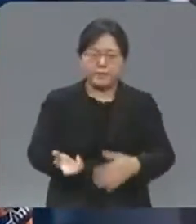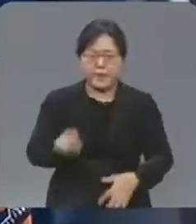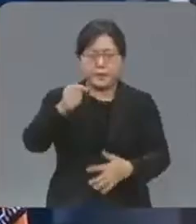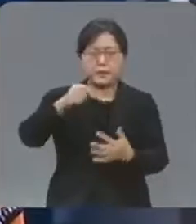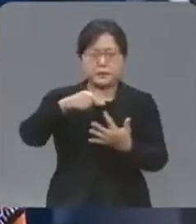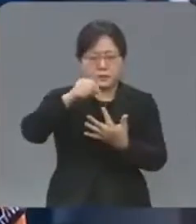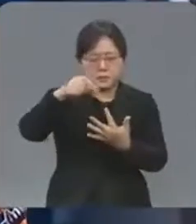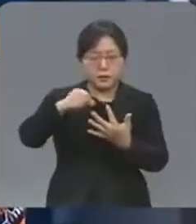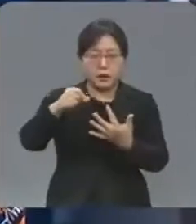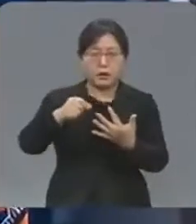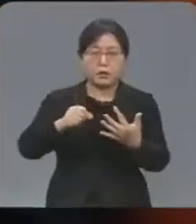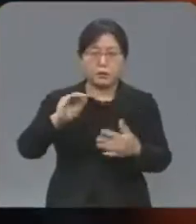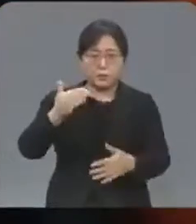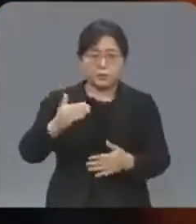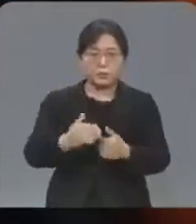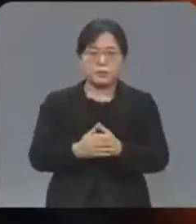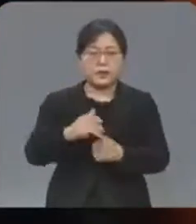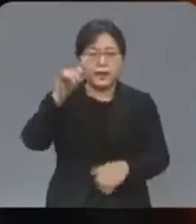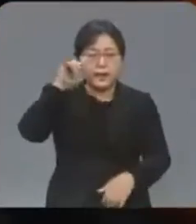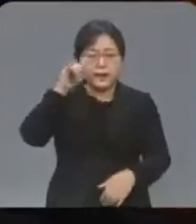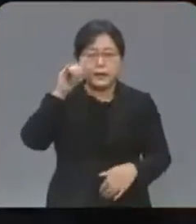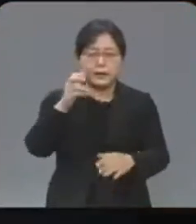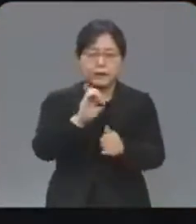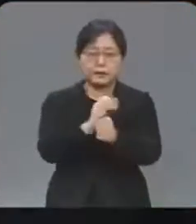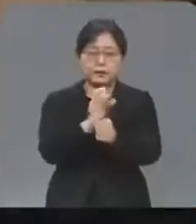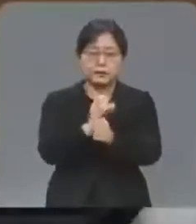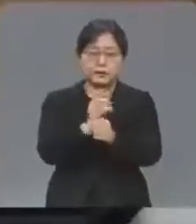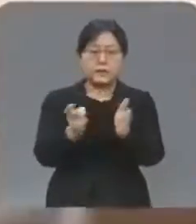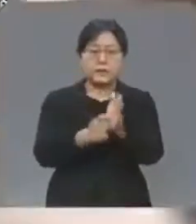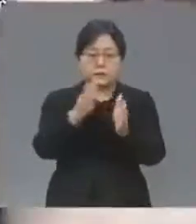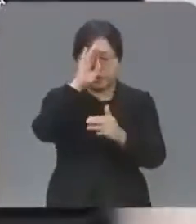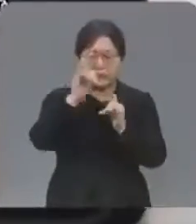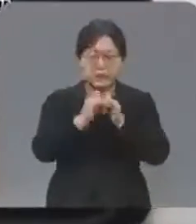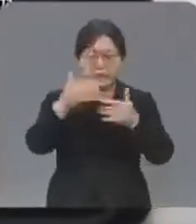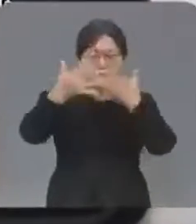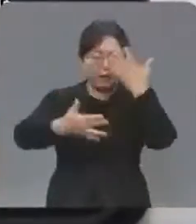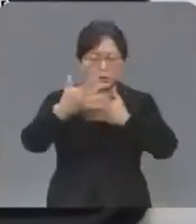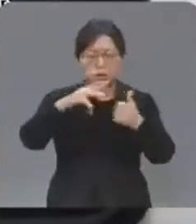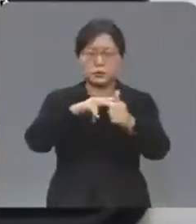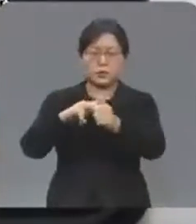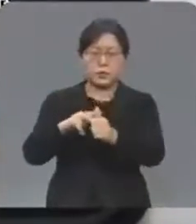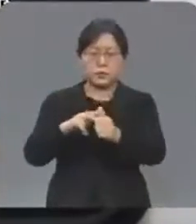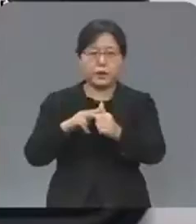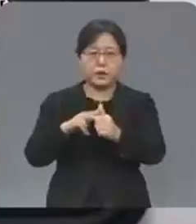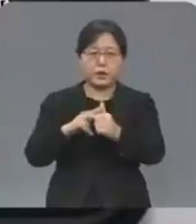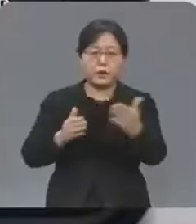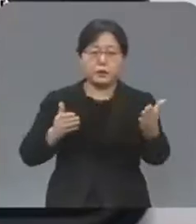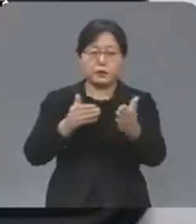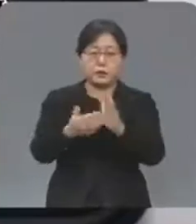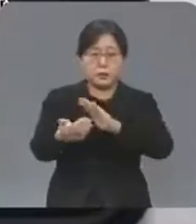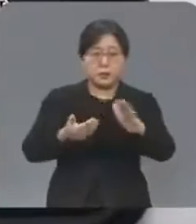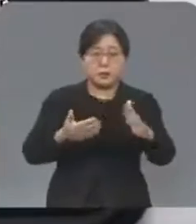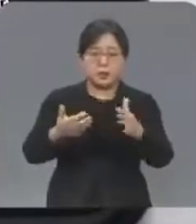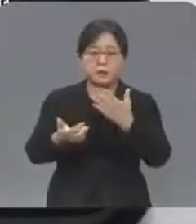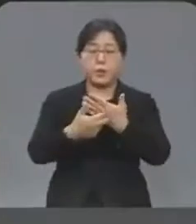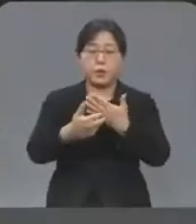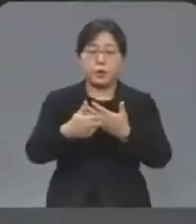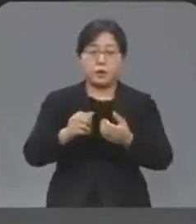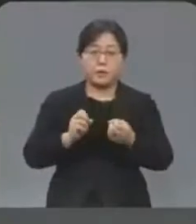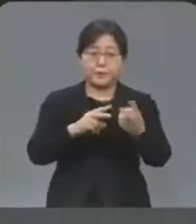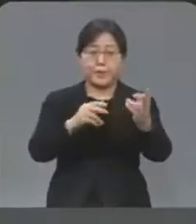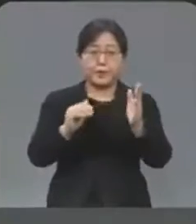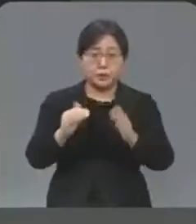신속하게 결정이 되고 AI 구급차에 입력된 응급환자의 영상과 정보는 구급차가 도착하기 전에 병원으로 먼저